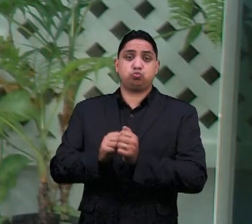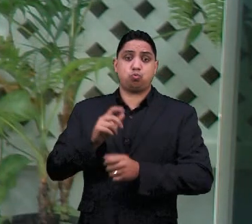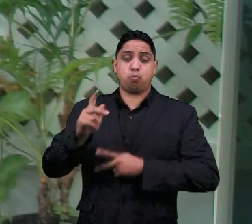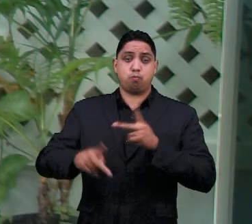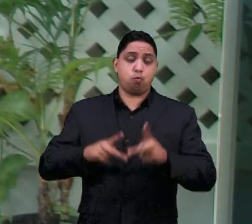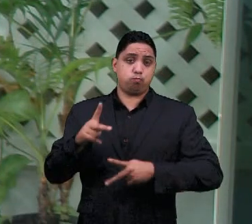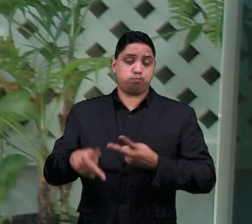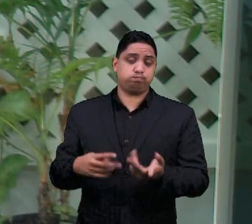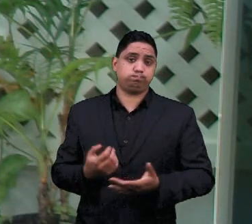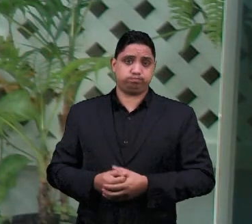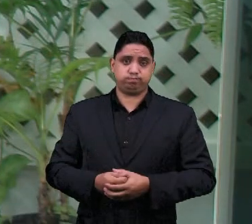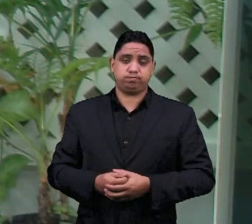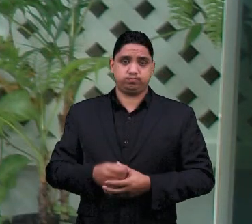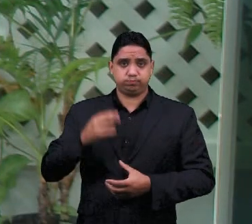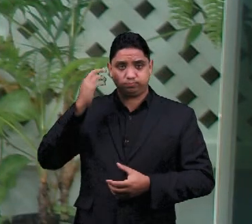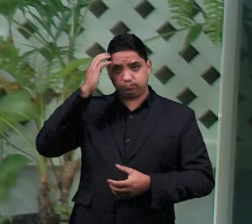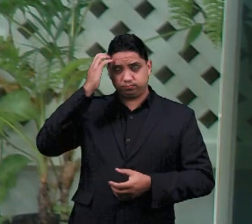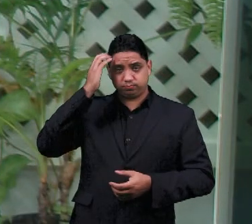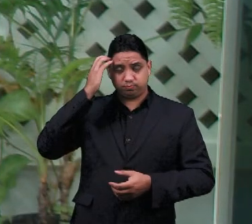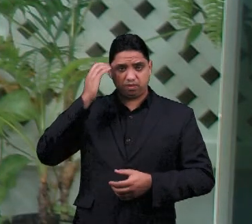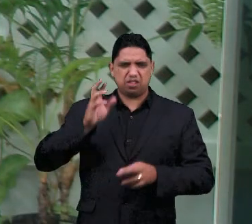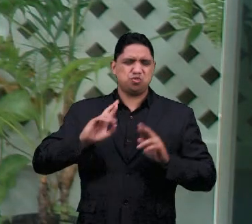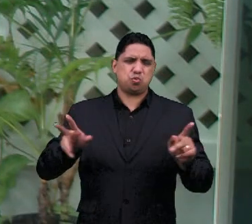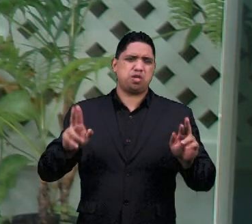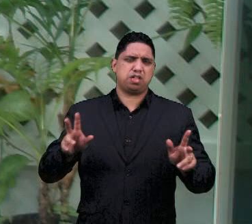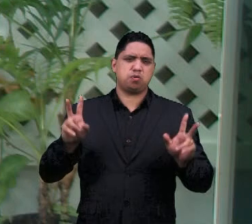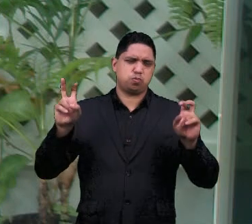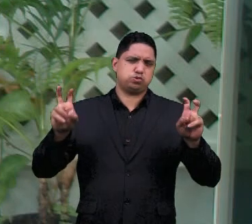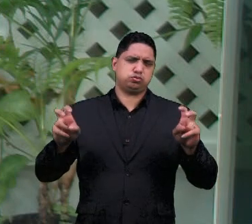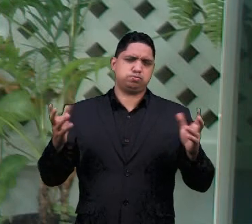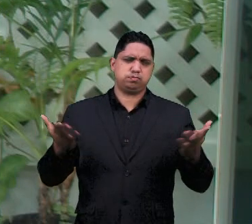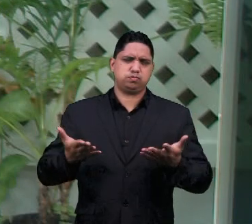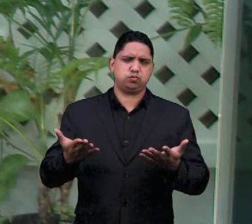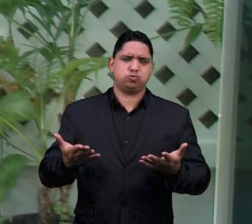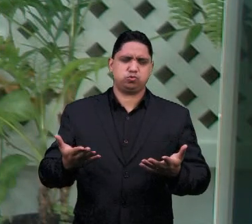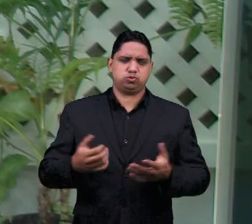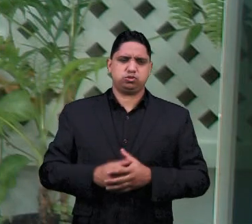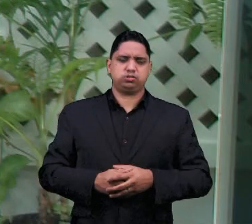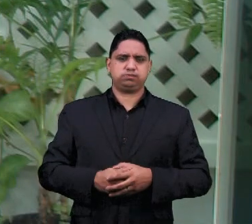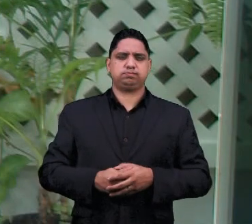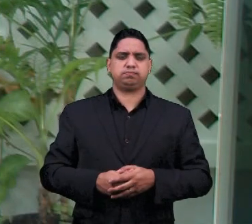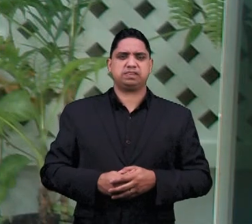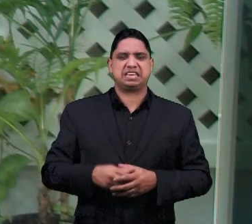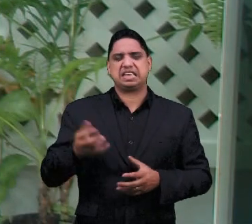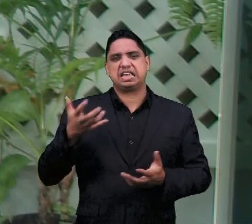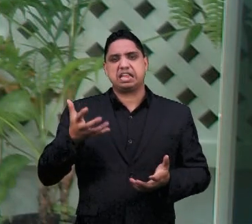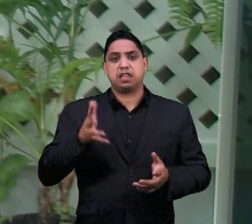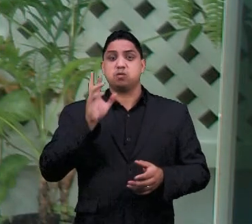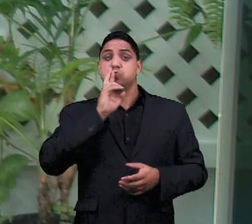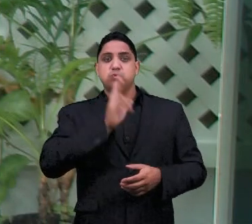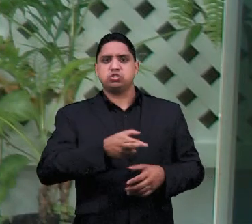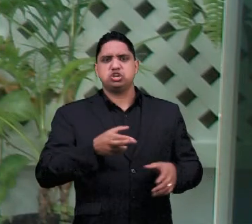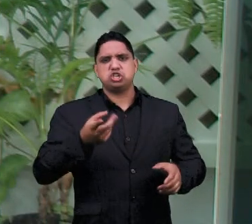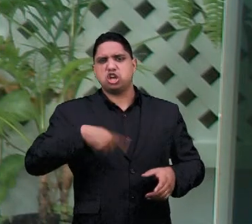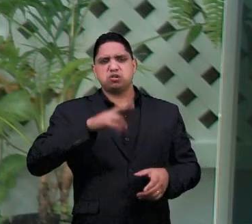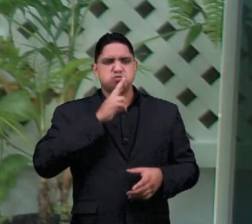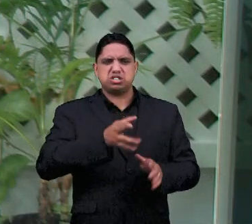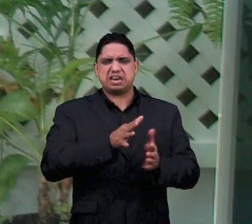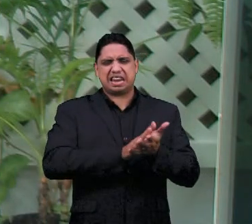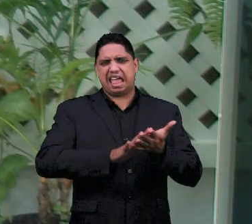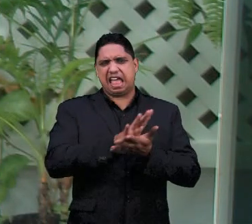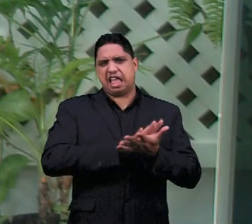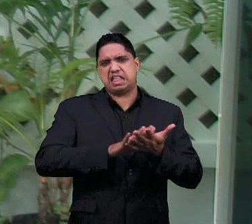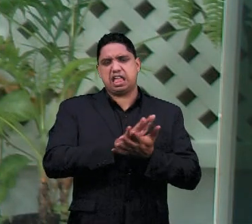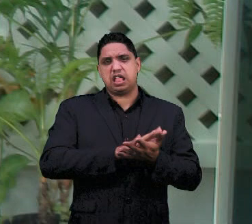position et responsabilité qu'il a avec les siens, avec son peuple. Ce n'est pas le sujet